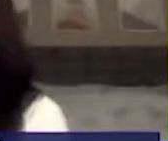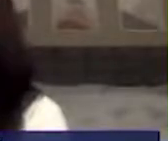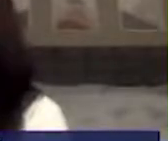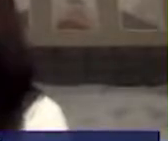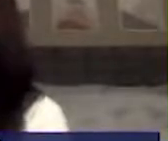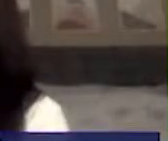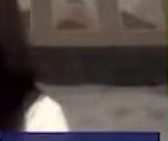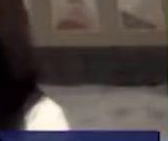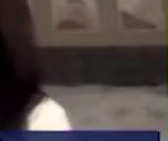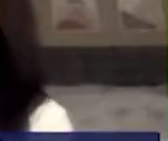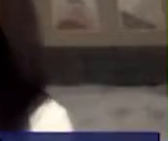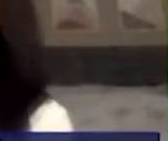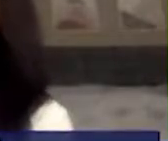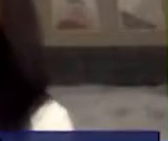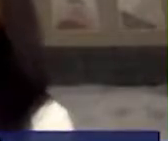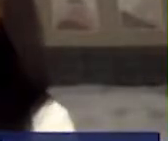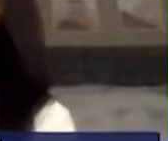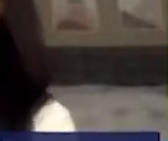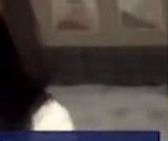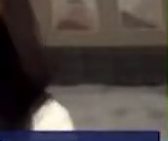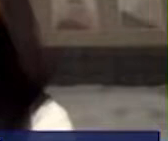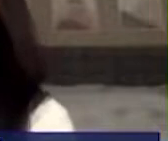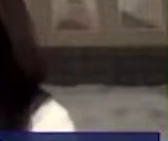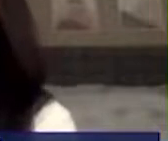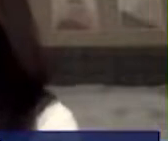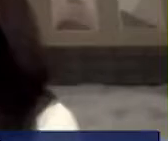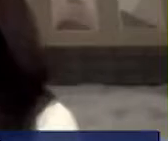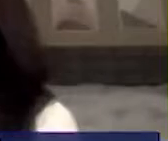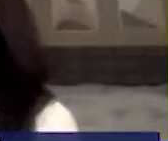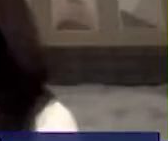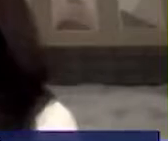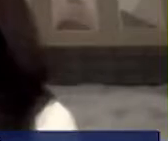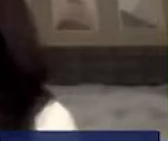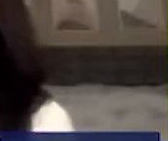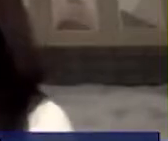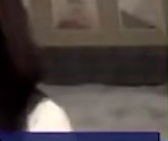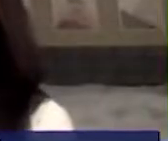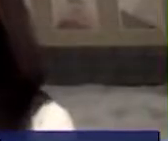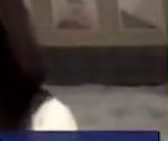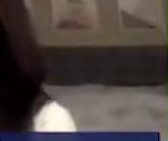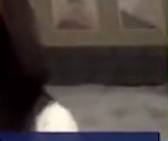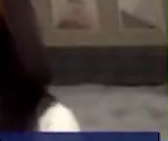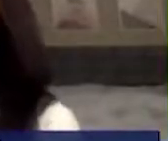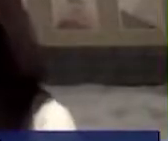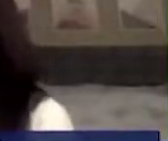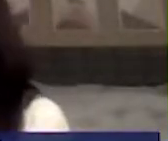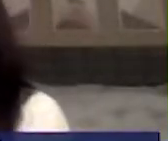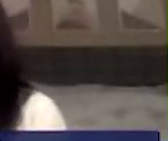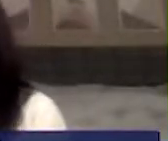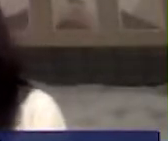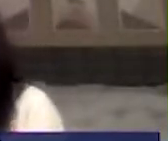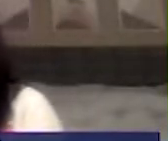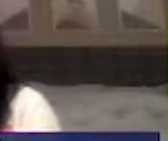kurikulum darurat ini akan diterapkan nantinya lebih baik untuk Bilqis anak Andi semua sekolah ataupun